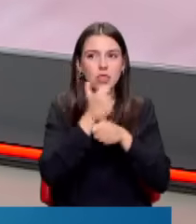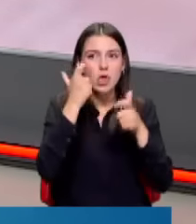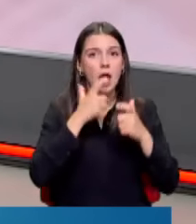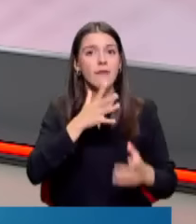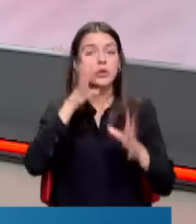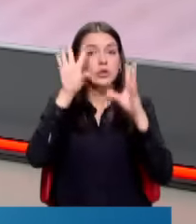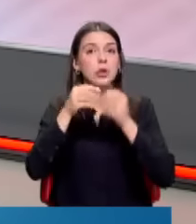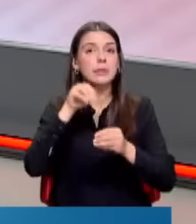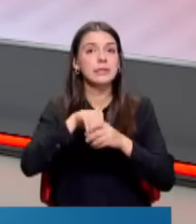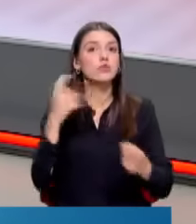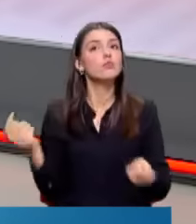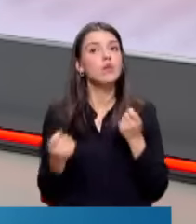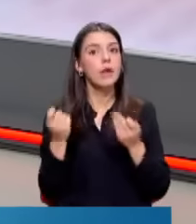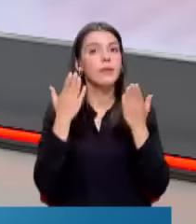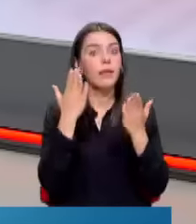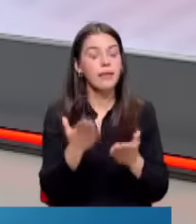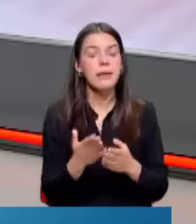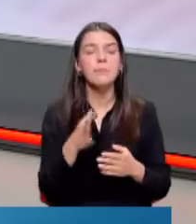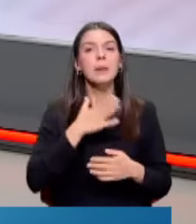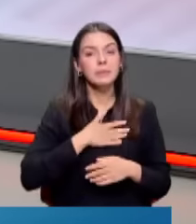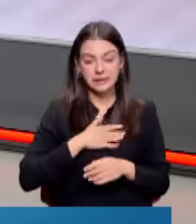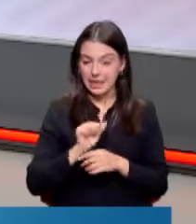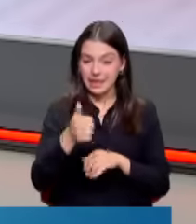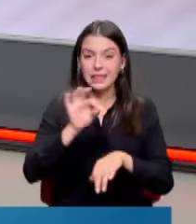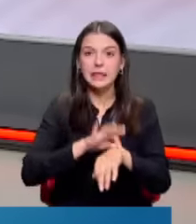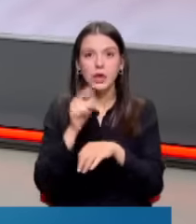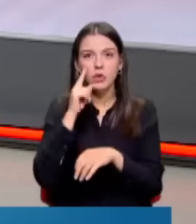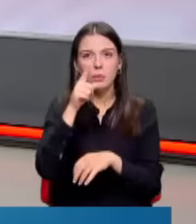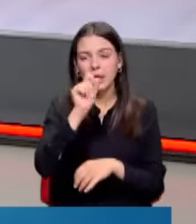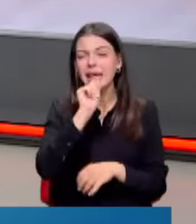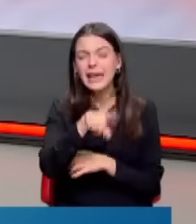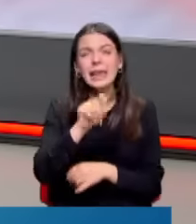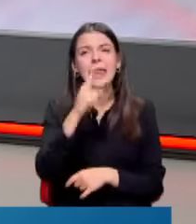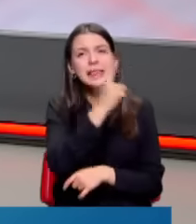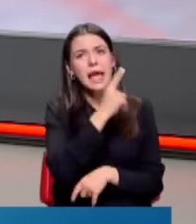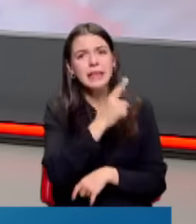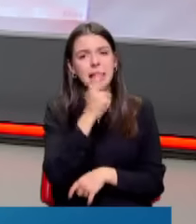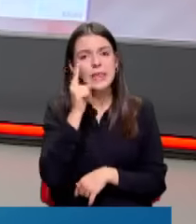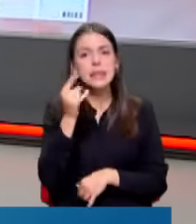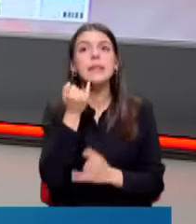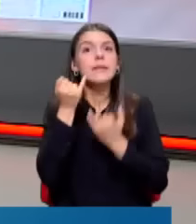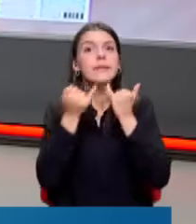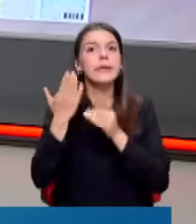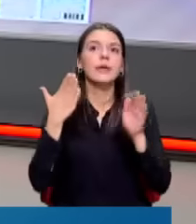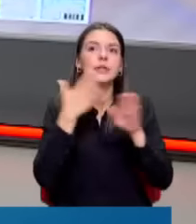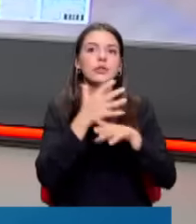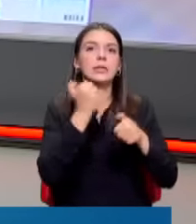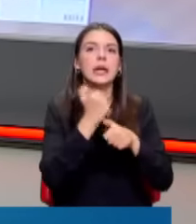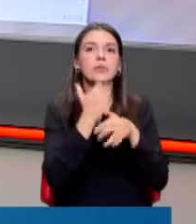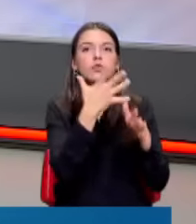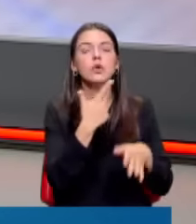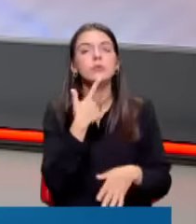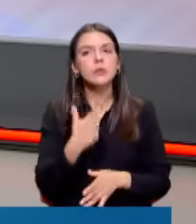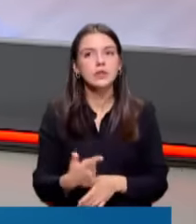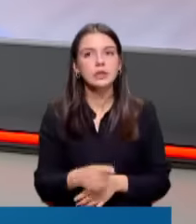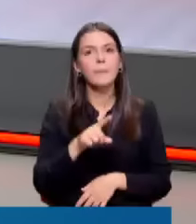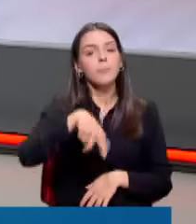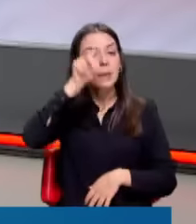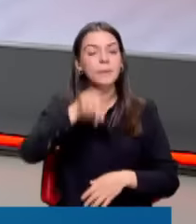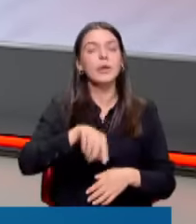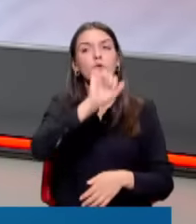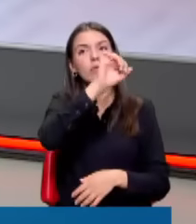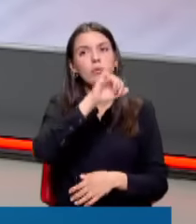gazete. Zaten biz de ilerleyen dakikalarda sayılan bu illeri teker teker ziyaret edeceğiz, geçmiş olsun diyeceğiz. Bir Gün